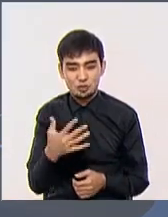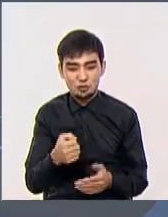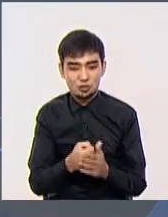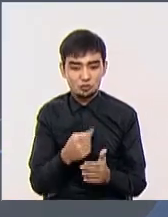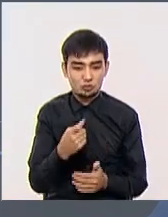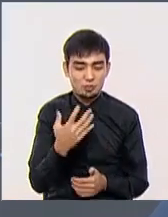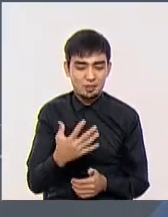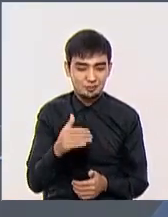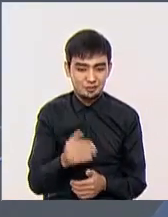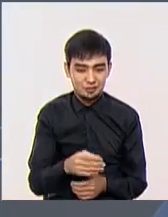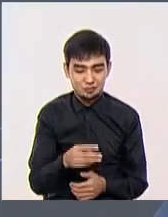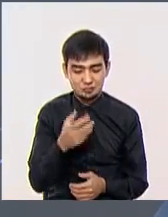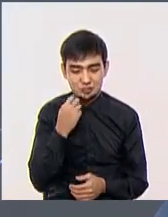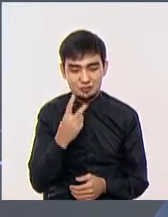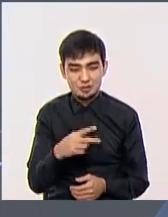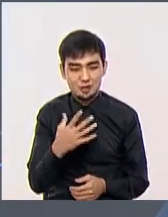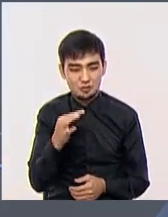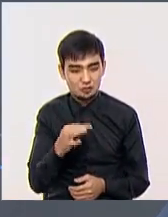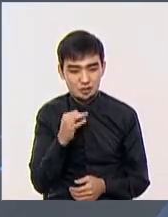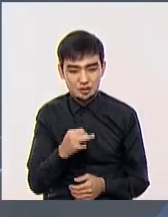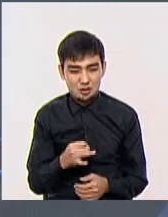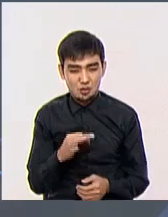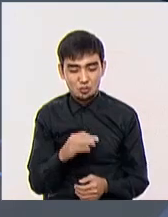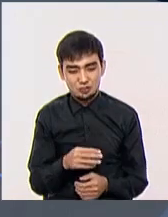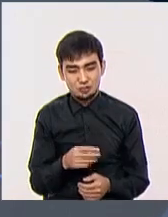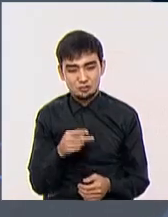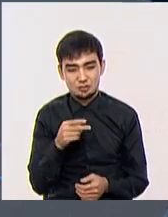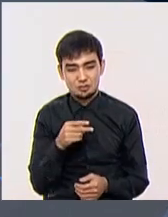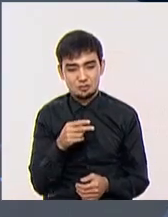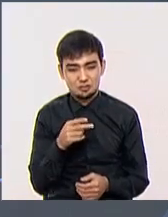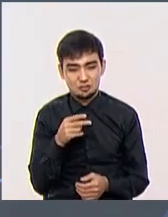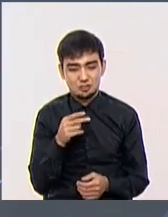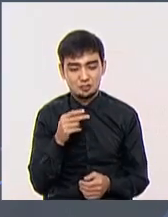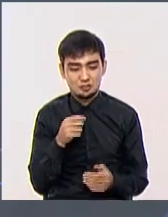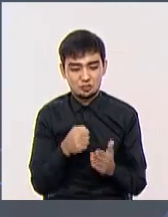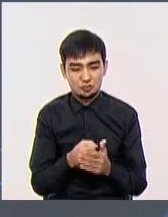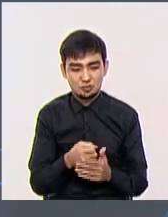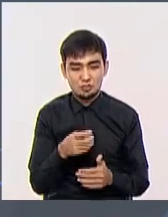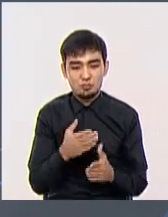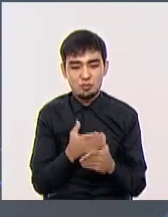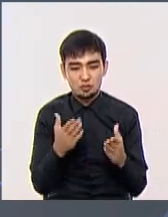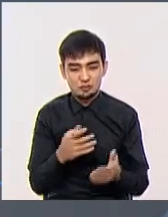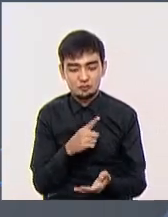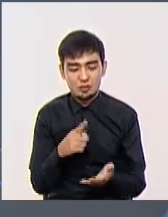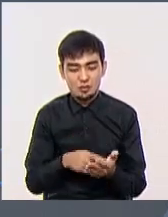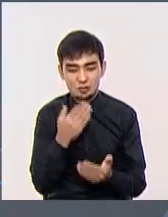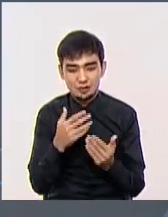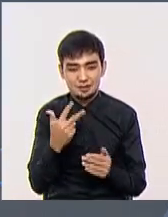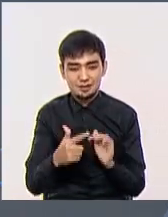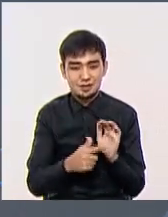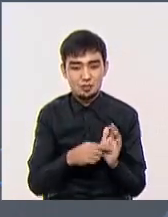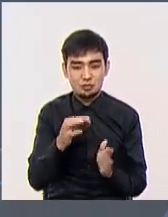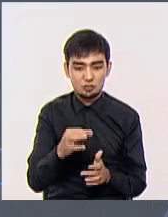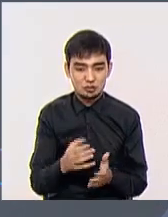тысяч то есть от одной минималки до двух двух с половиной минимальных зарплат большая часть опрошенных 37 процентов